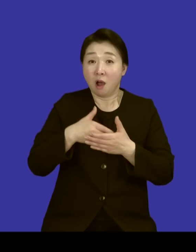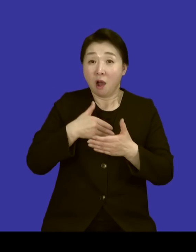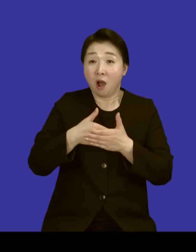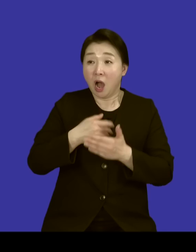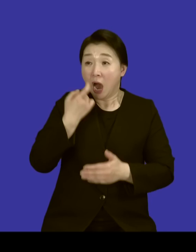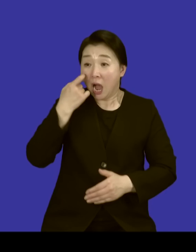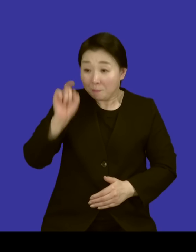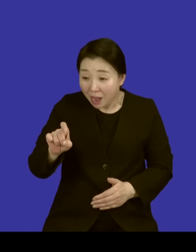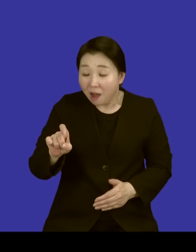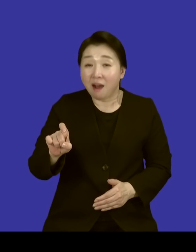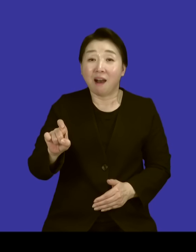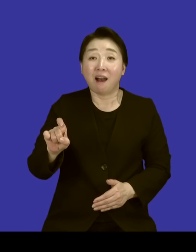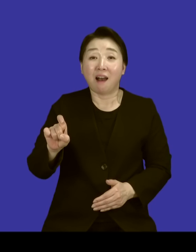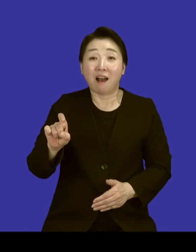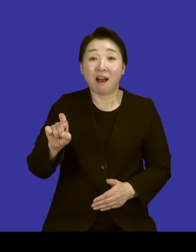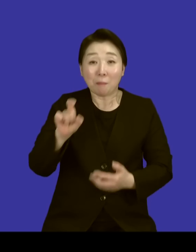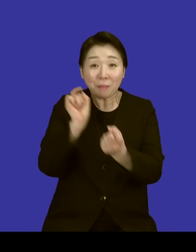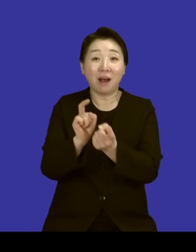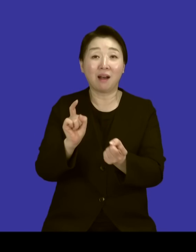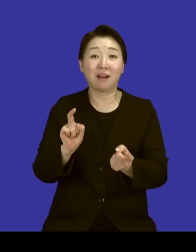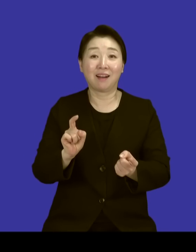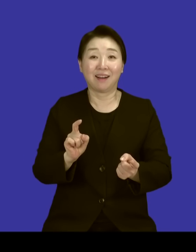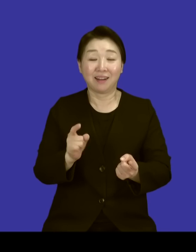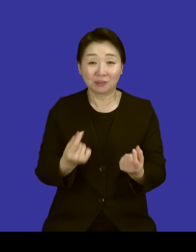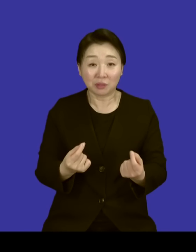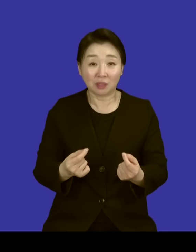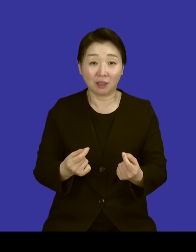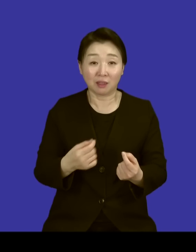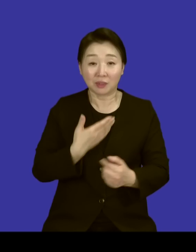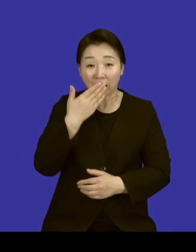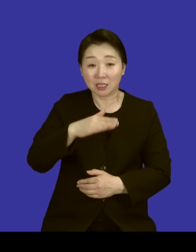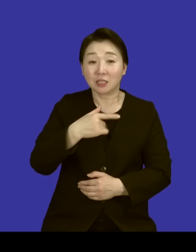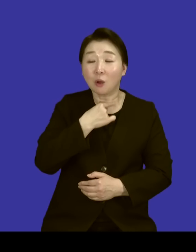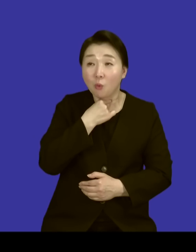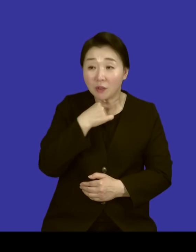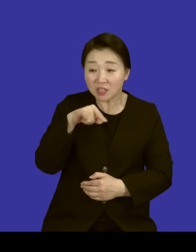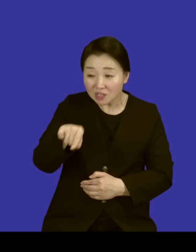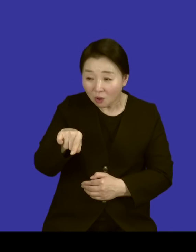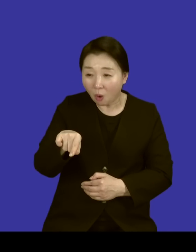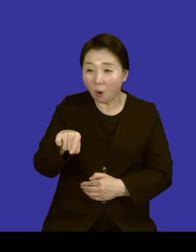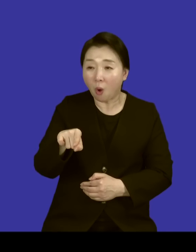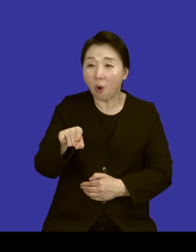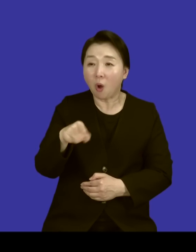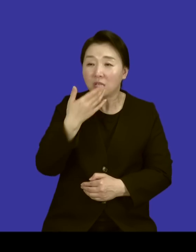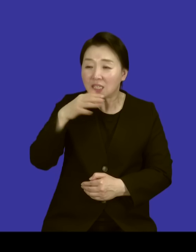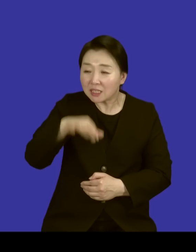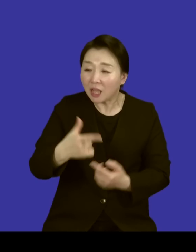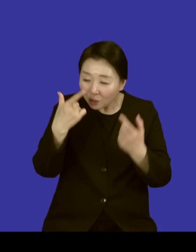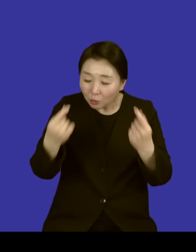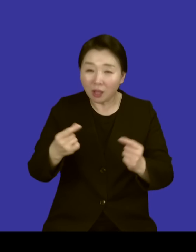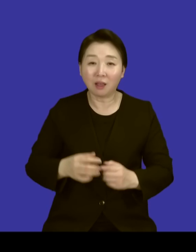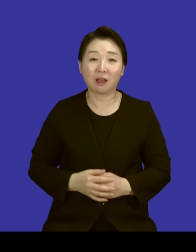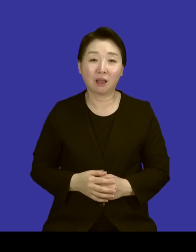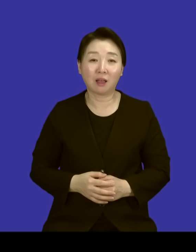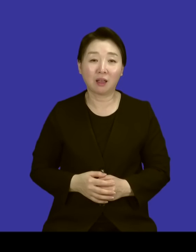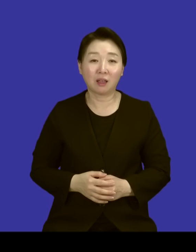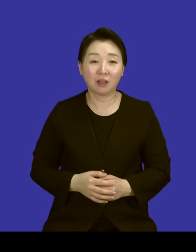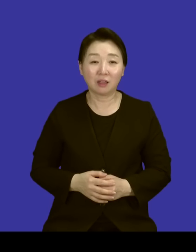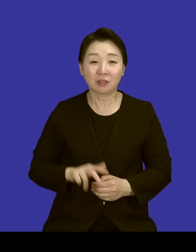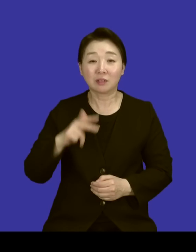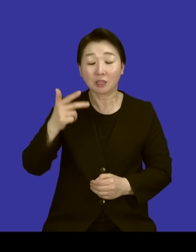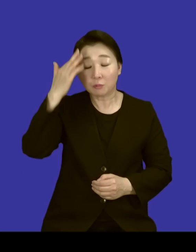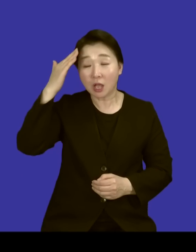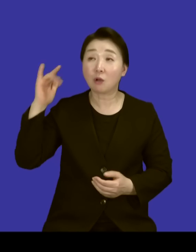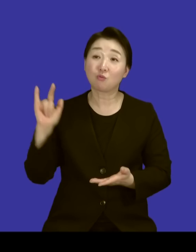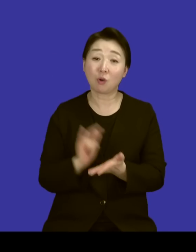이거다. 예, 바로 이거다. 아, 이거다. 내가 식당이 하고 싶었는데 이 식당이구나. 네. 그래서 그 다음 주에 비행기 타고 바로